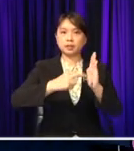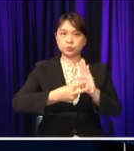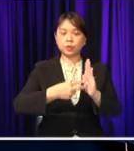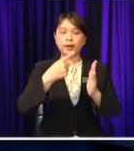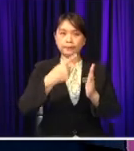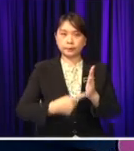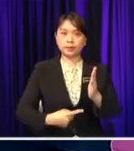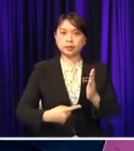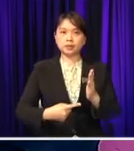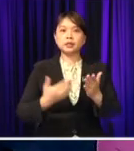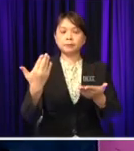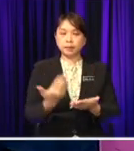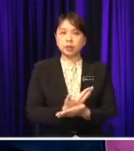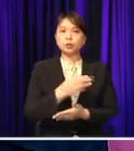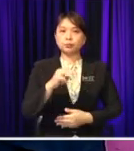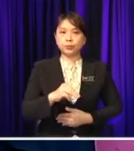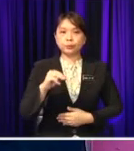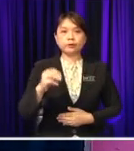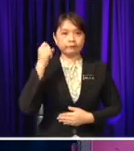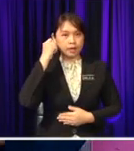ayat matematika seterusnya